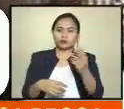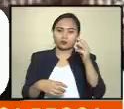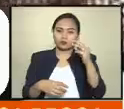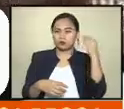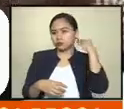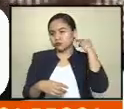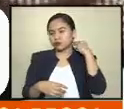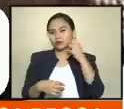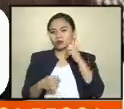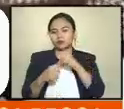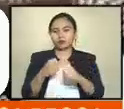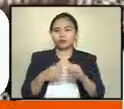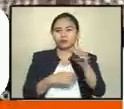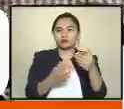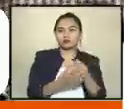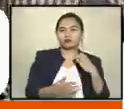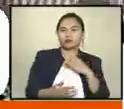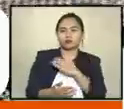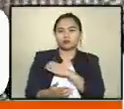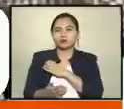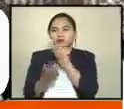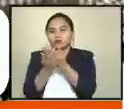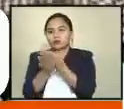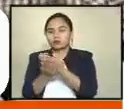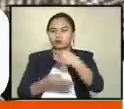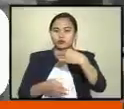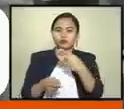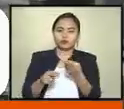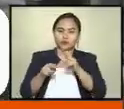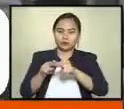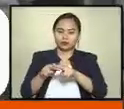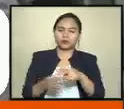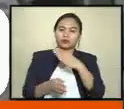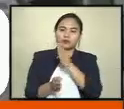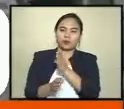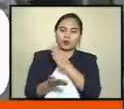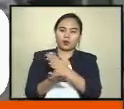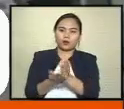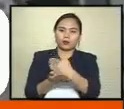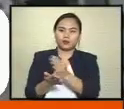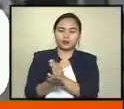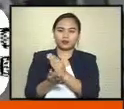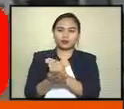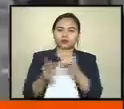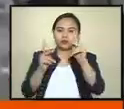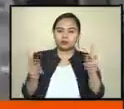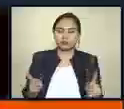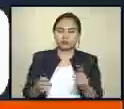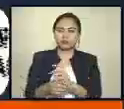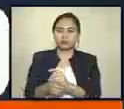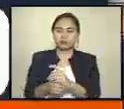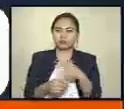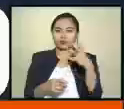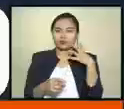mga congressman na talagang pinagpipilitan na dagdagan yung kanila. Tiniyak naman ng palasyo na i-veto ng Pangulo ang